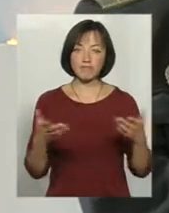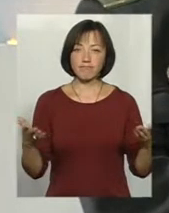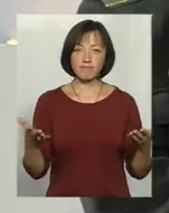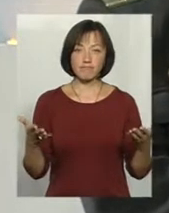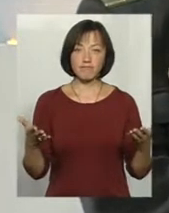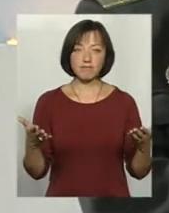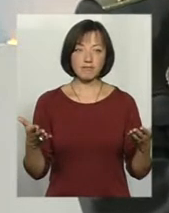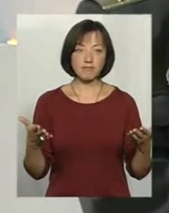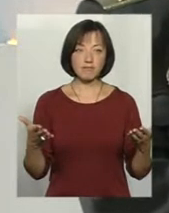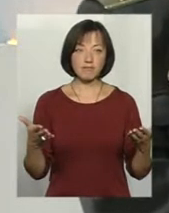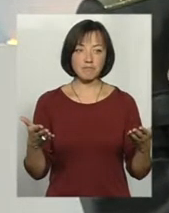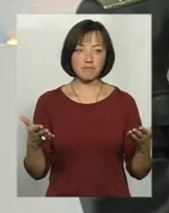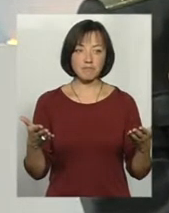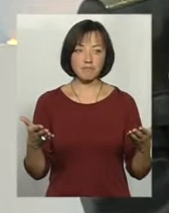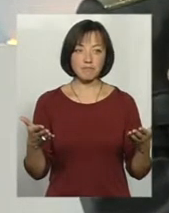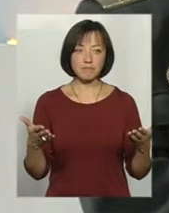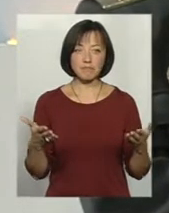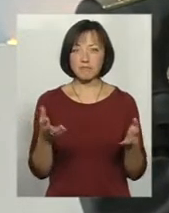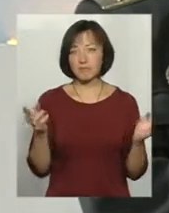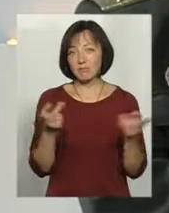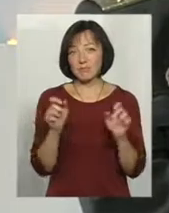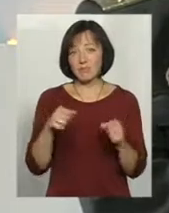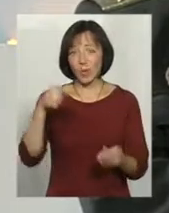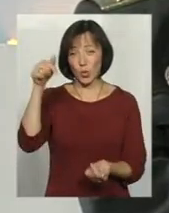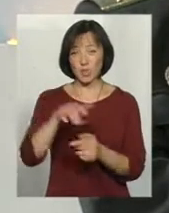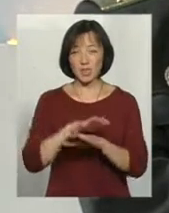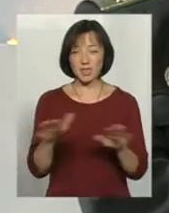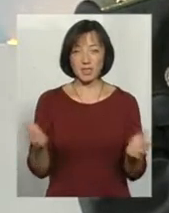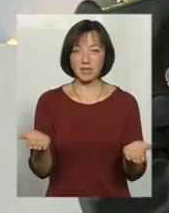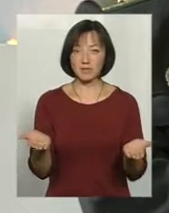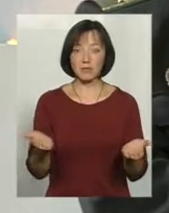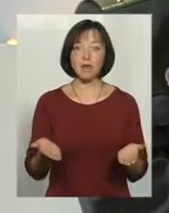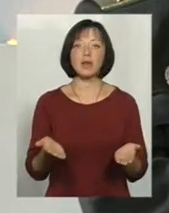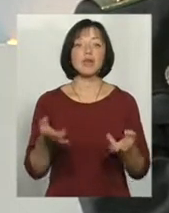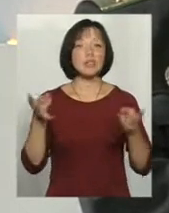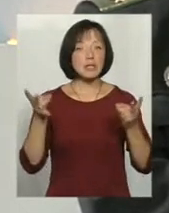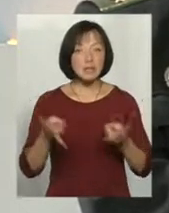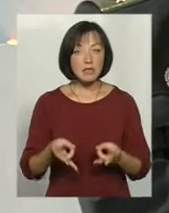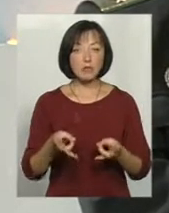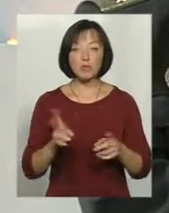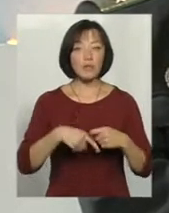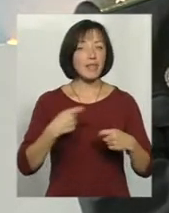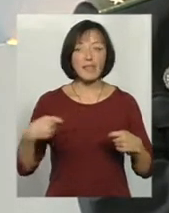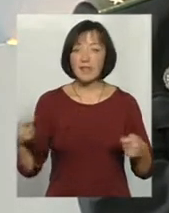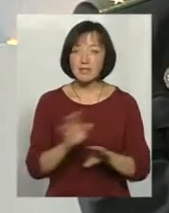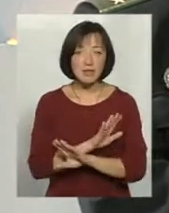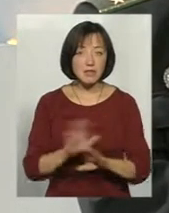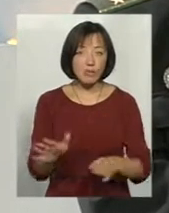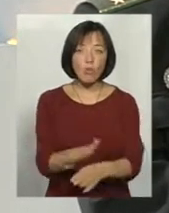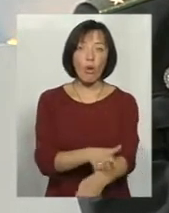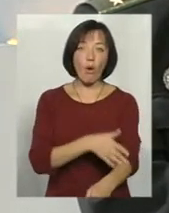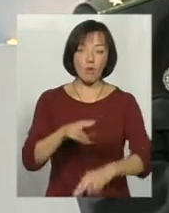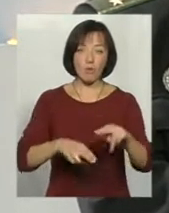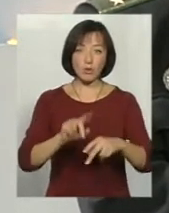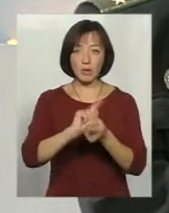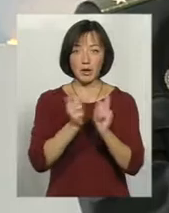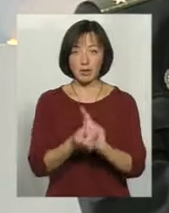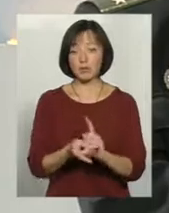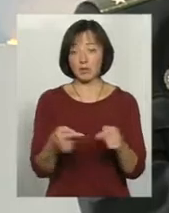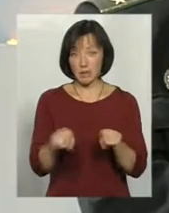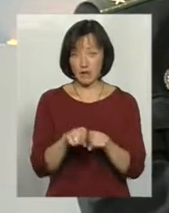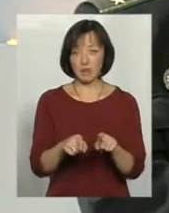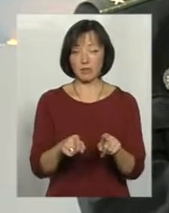якби не є... Можливо. Доцільним, так. Угу. Доцільне. Для того, щоб не затягувати в довгобуд, це все переводить. Тому ми поставили